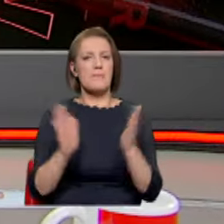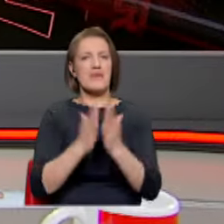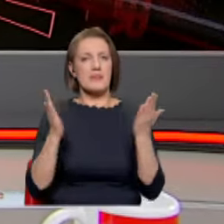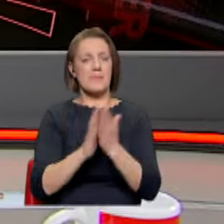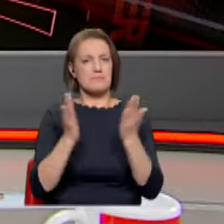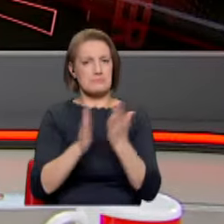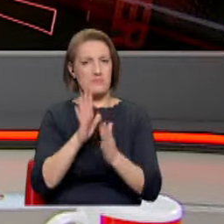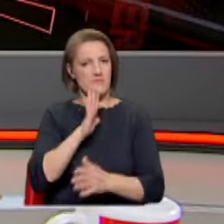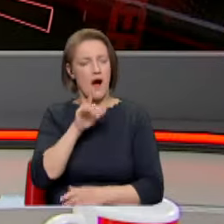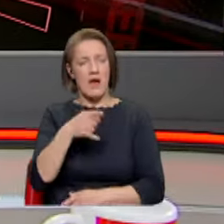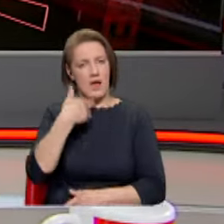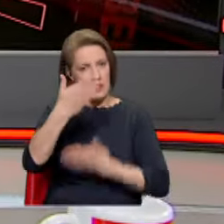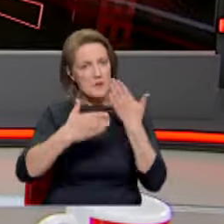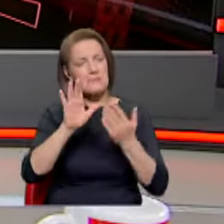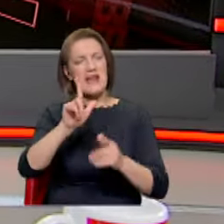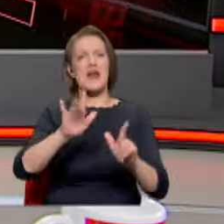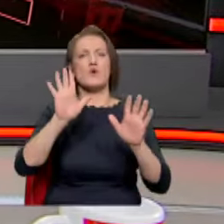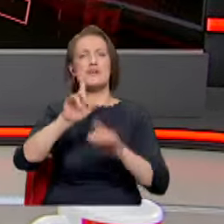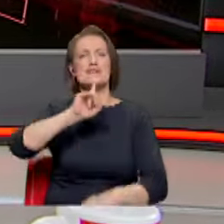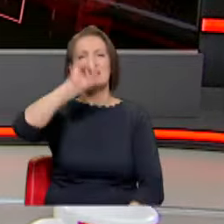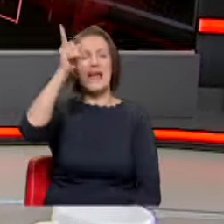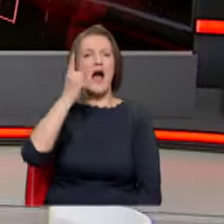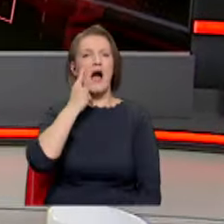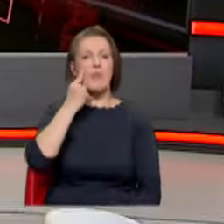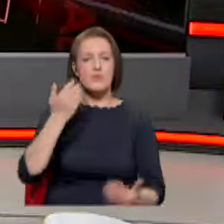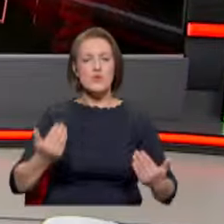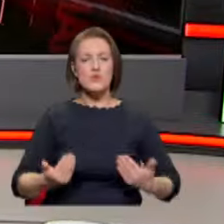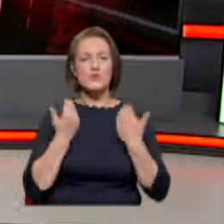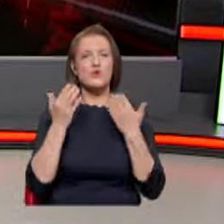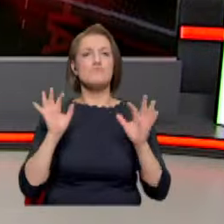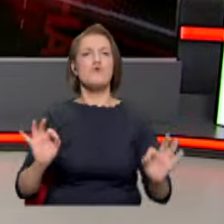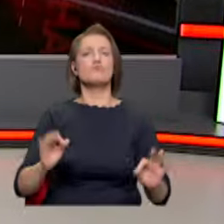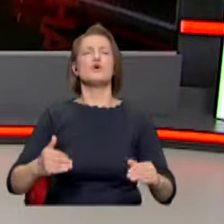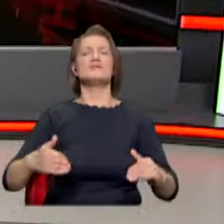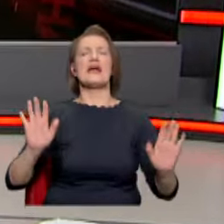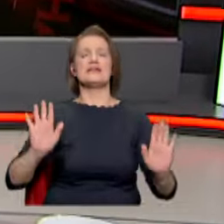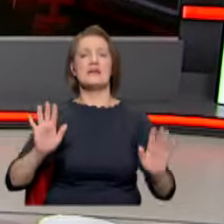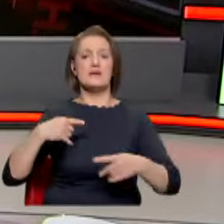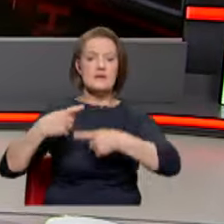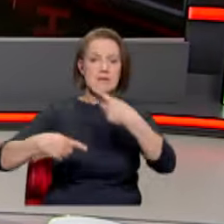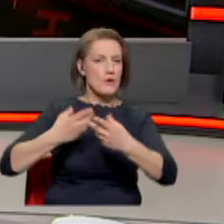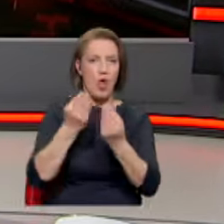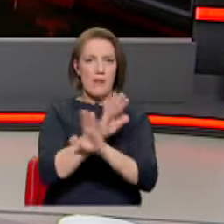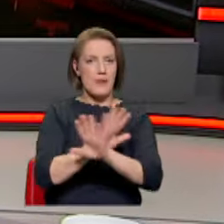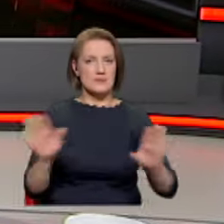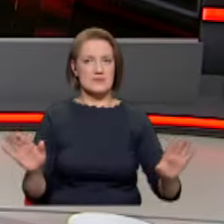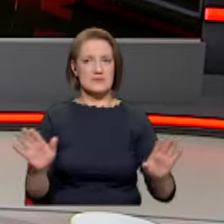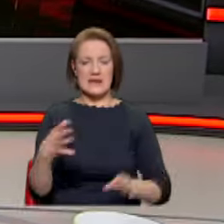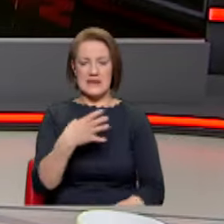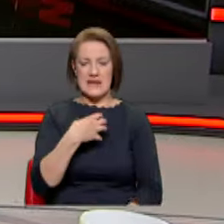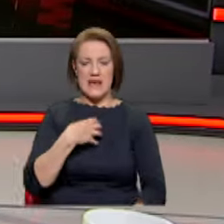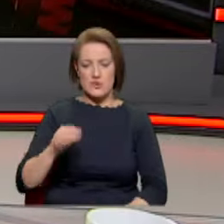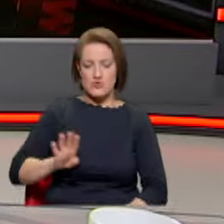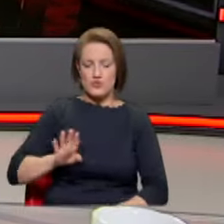sayarım gerek yok şimdi tek adam hukuku mümkün değildir sürdürülemez kendi